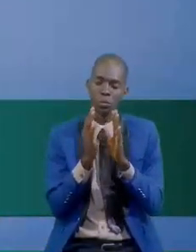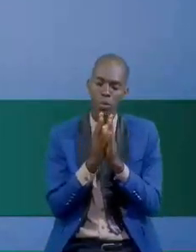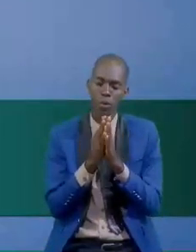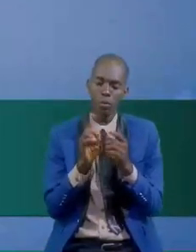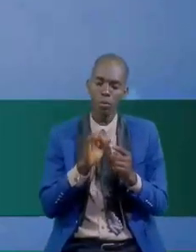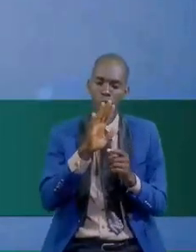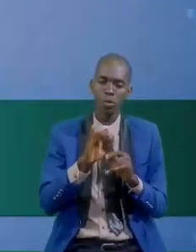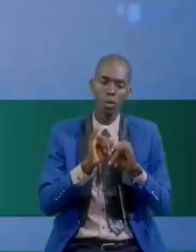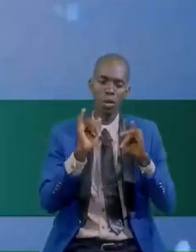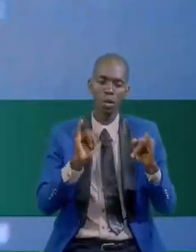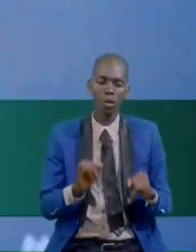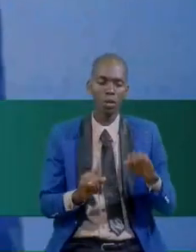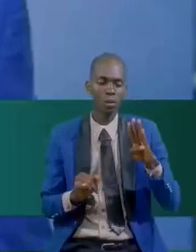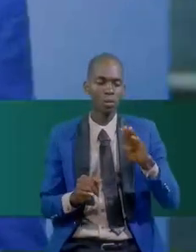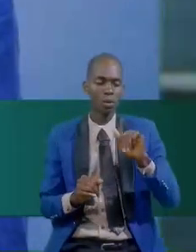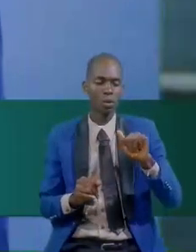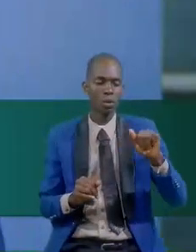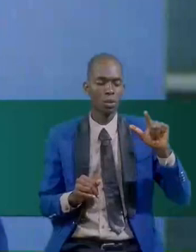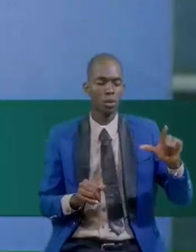Il est censé être le Dieu du feu.